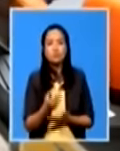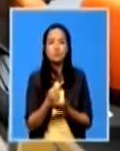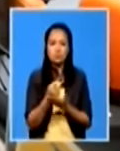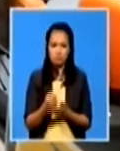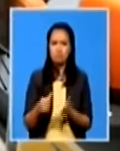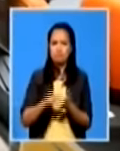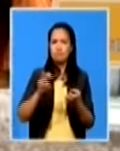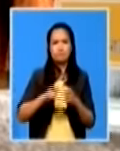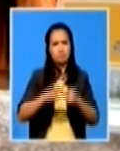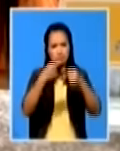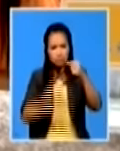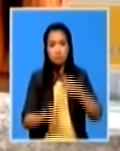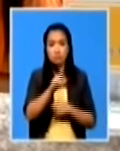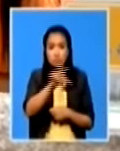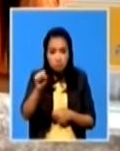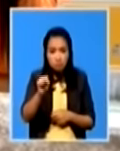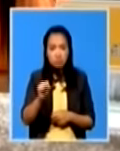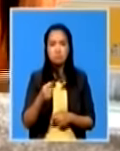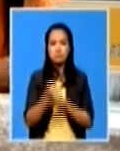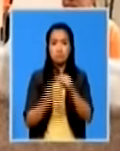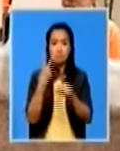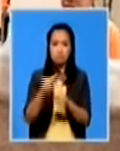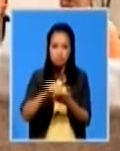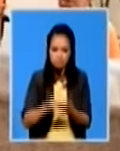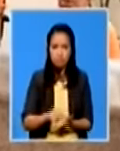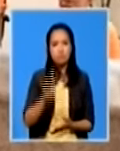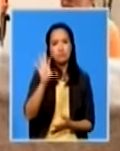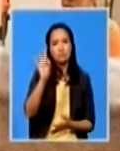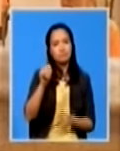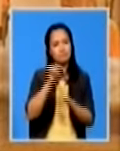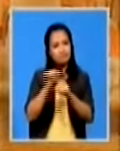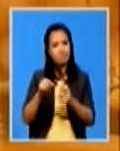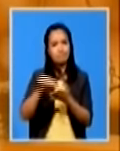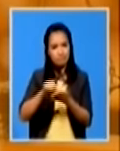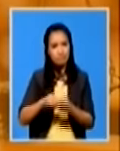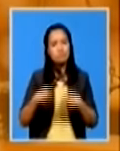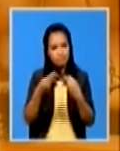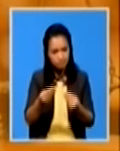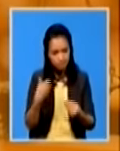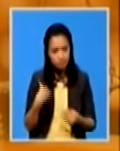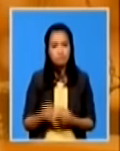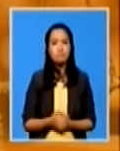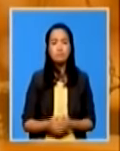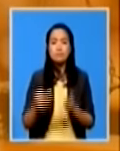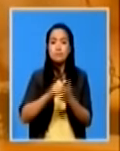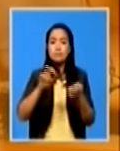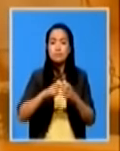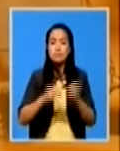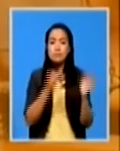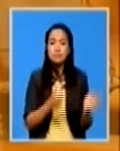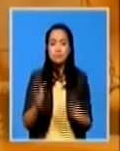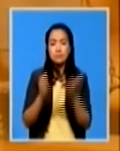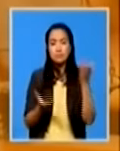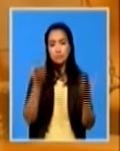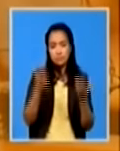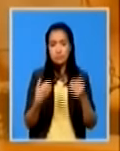หลายแสนเรื่องแก้ได้เวลารวดเร็วนะครับ2ปีที่ผ่านมาได้90%เรื่องที่3การแก้ปัญหาในกระบวนการยุติธรรมก็ประกอบไปด้ว